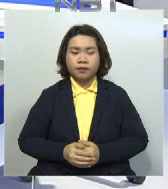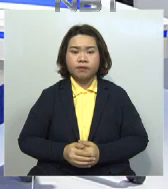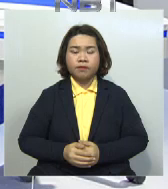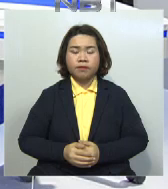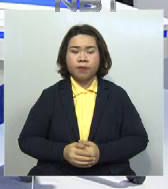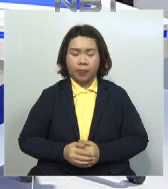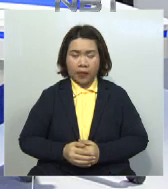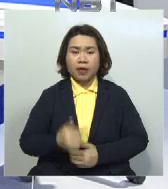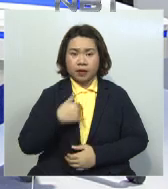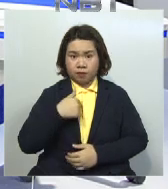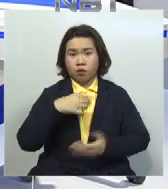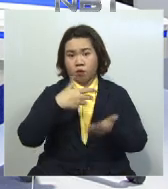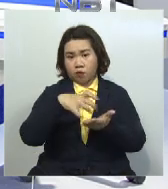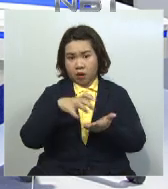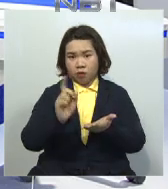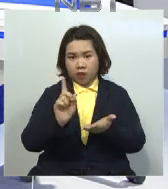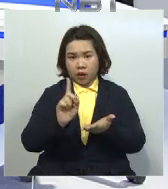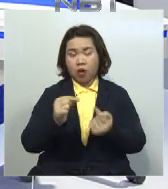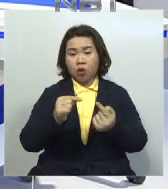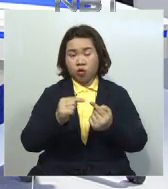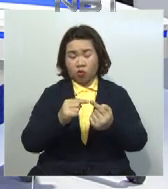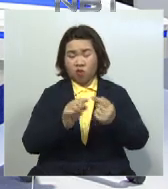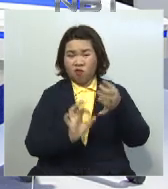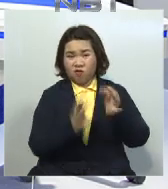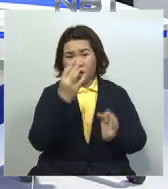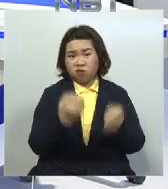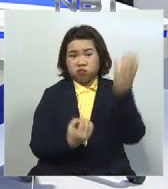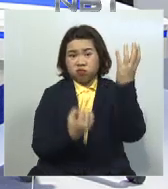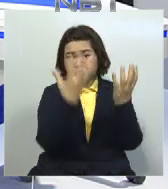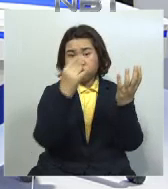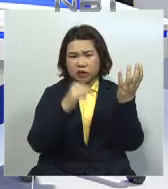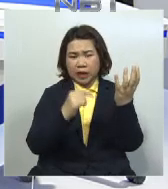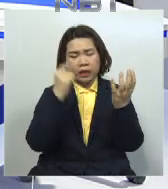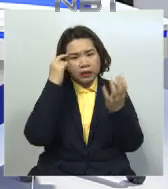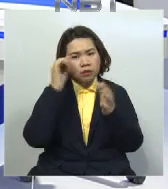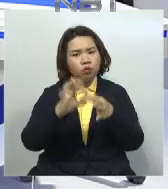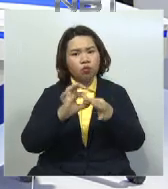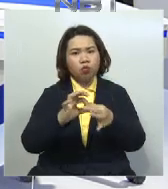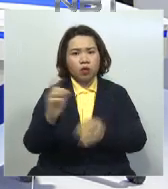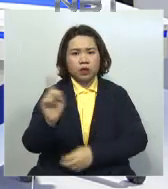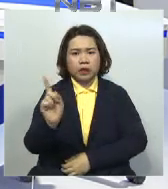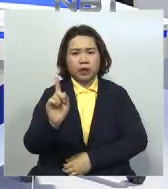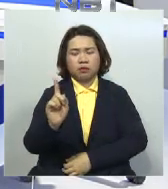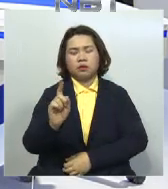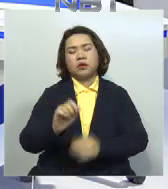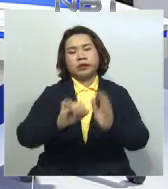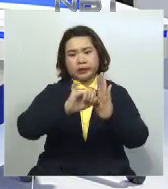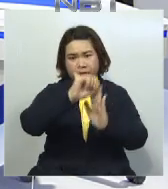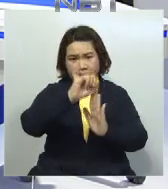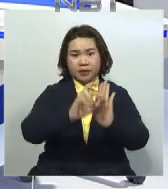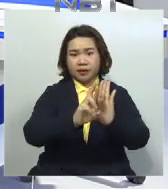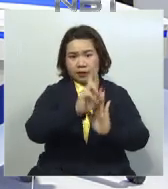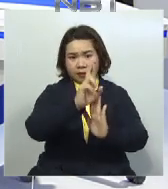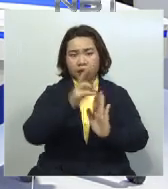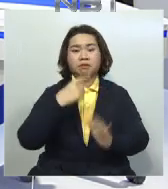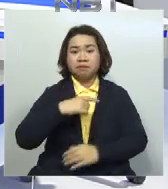ครับผมเรียนอย่างนี้ครับสถานการณ์ไฟป่าภาคเหนือขณะนี้ที่เป็นห่วงที่สุดก็คือมีในส่วนของจังหวัดเชียงใหม่เชียงราย